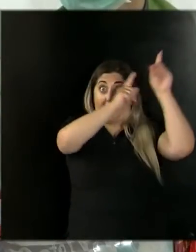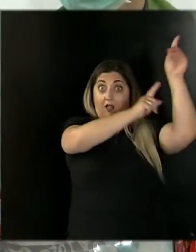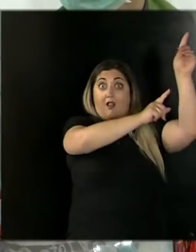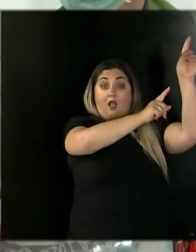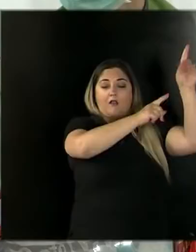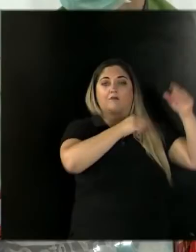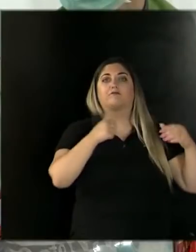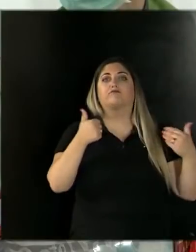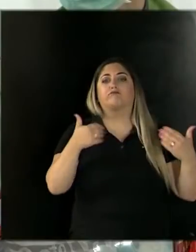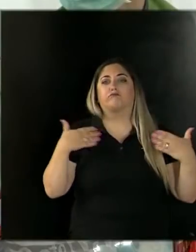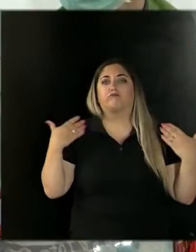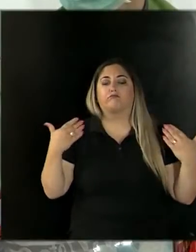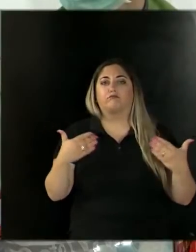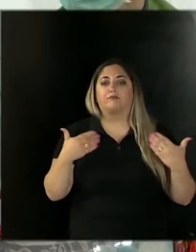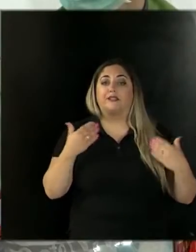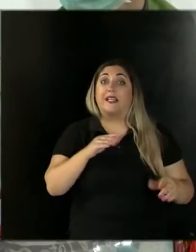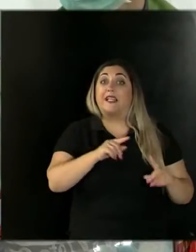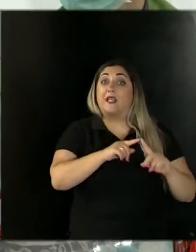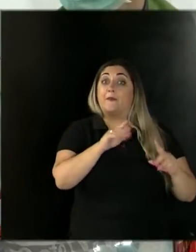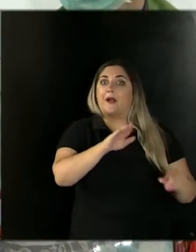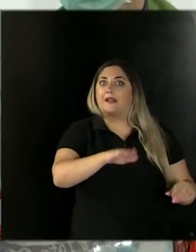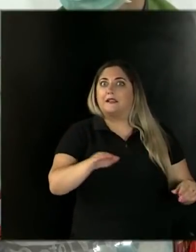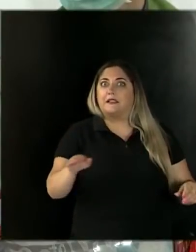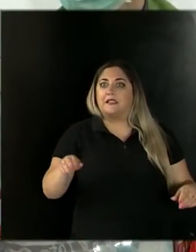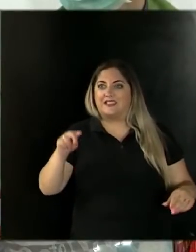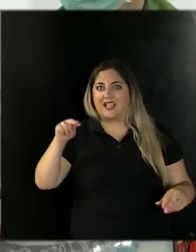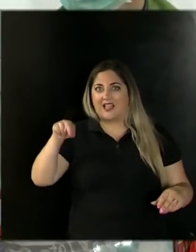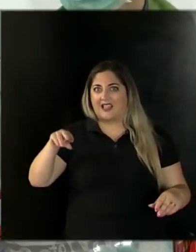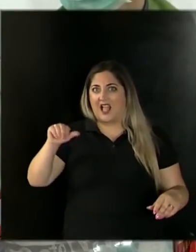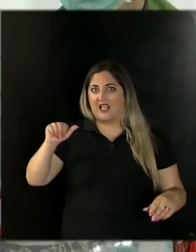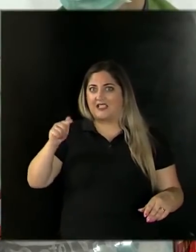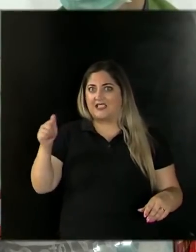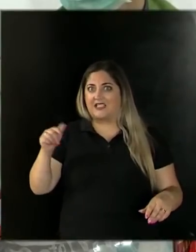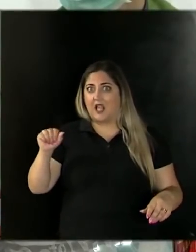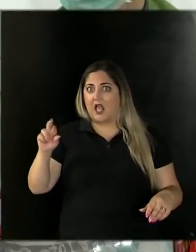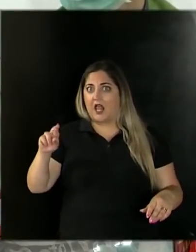In-nies ta' Nażaret din sabuha diffiċli wisq.